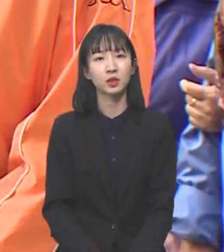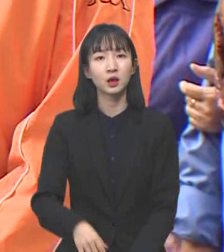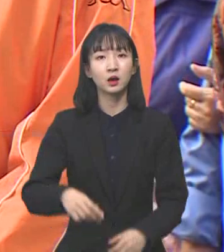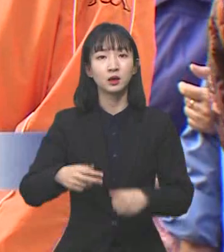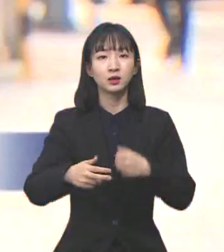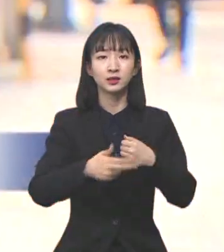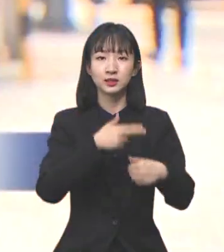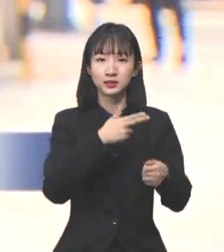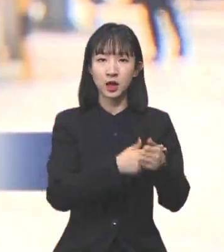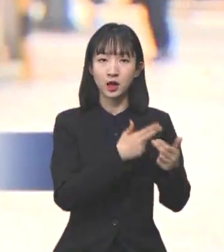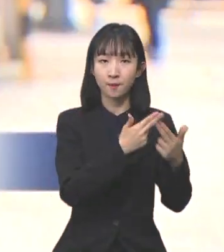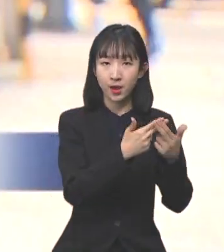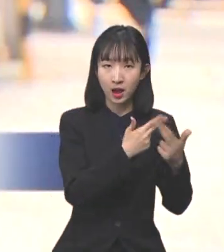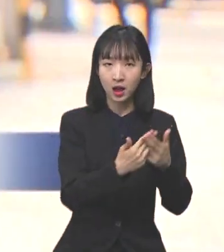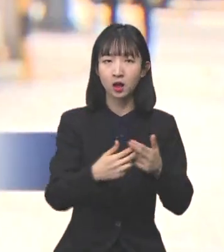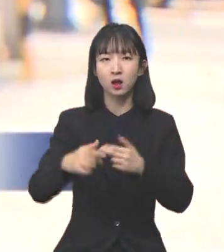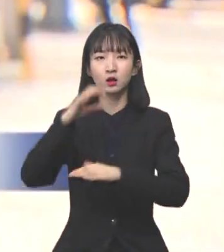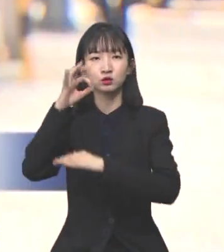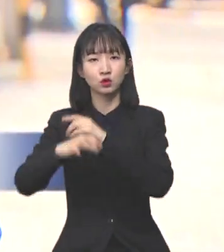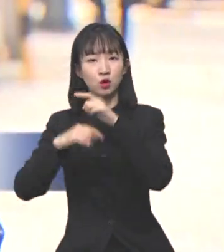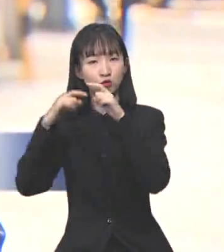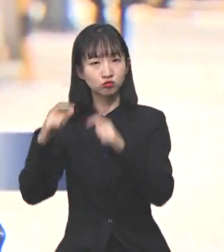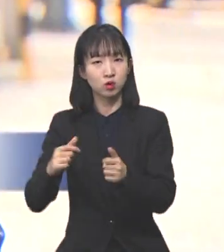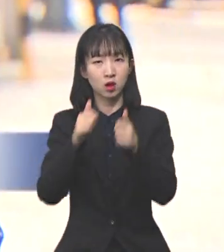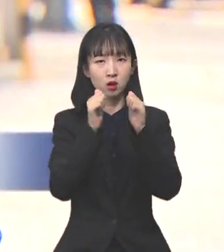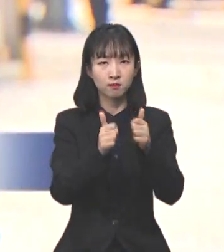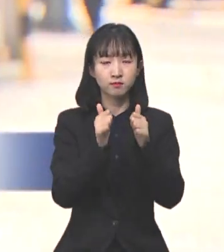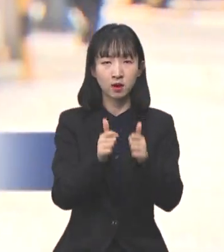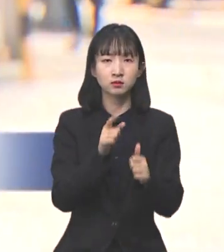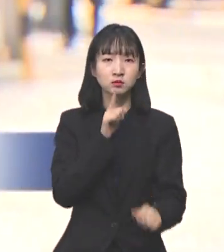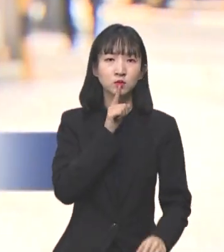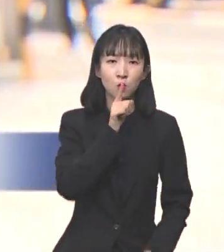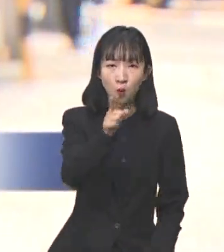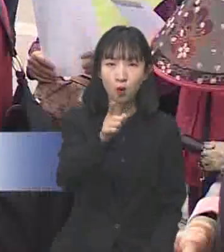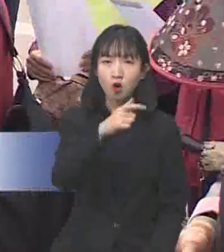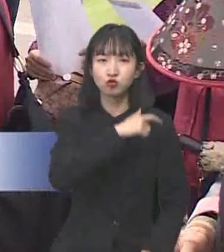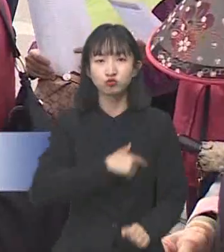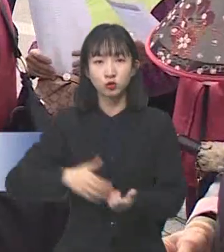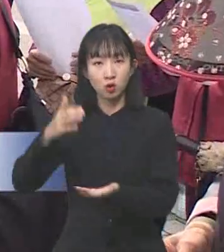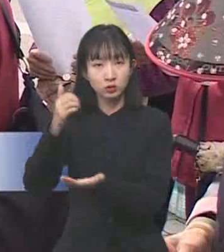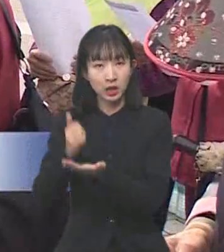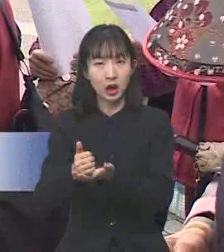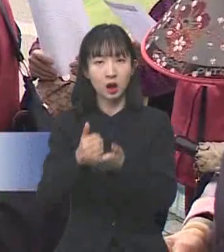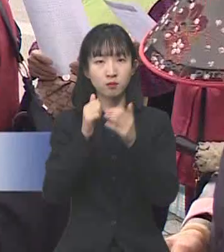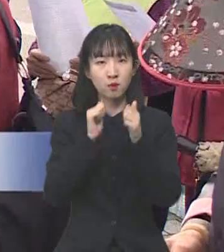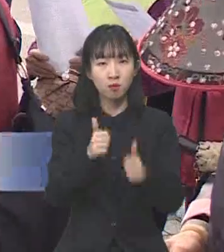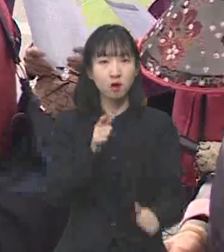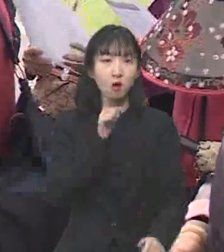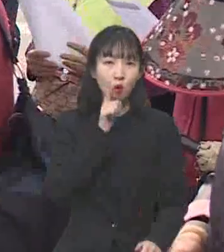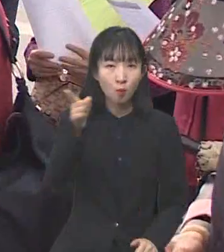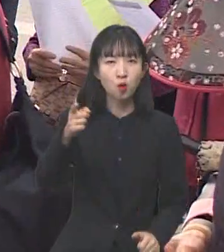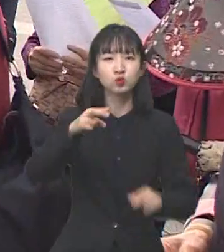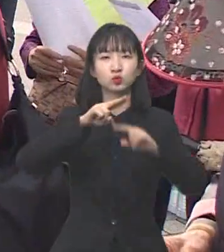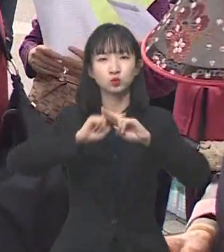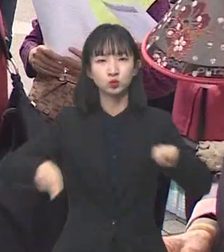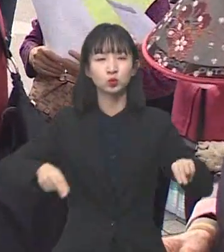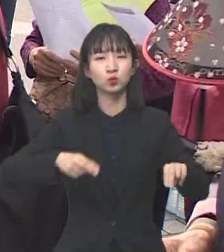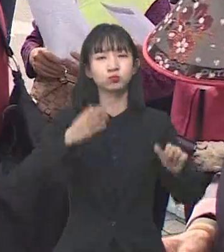옆에가 소부 총을 산대로 첨부한 행정 심판과 부천 5장 에 대한 고발을 로드 취하할 것을 촉구했습니다